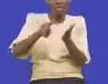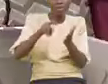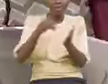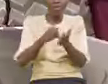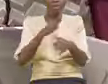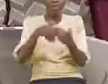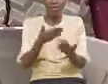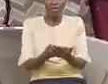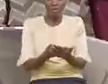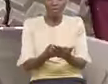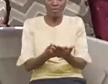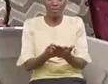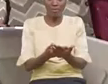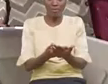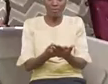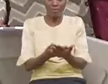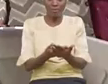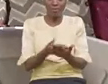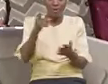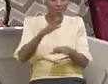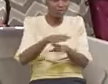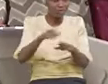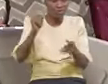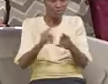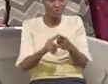Kristo khefu akata.